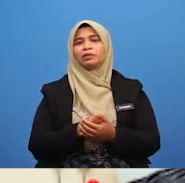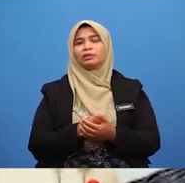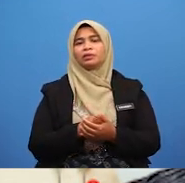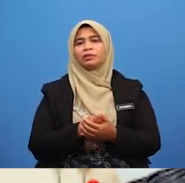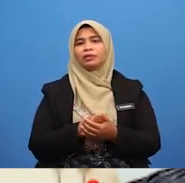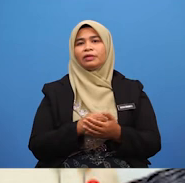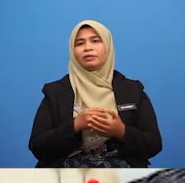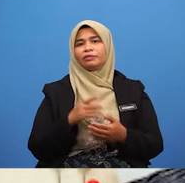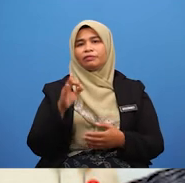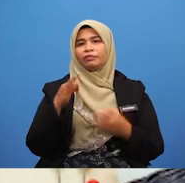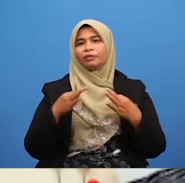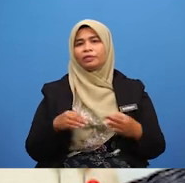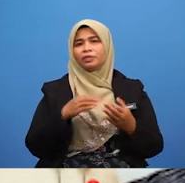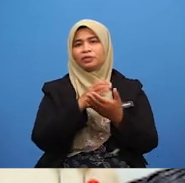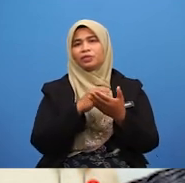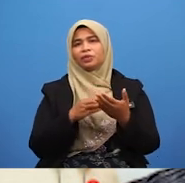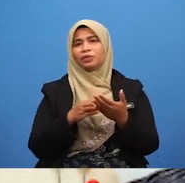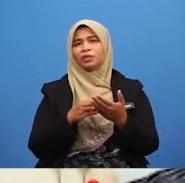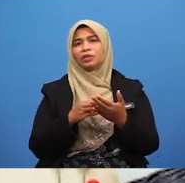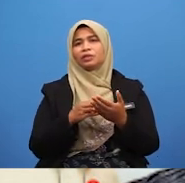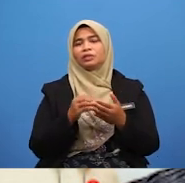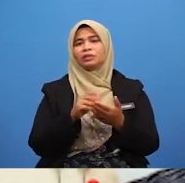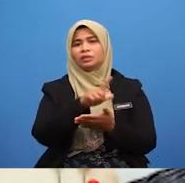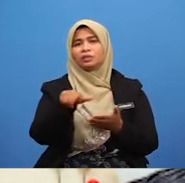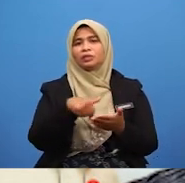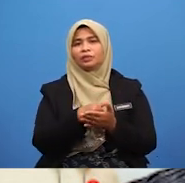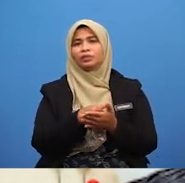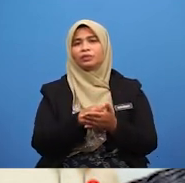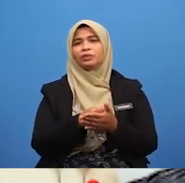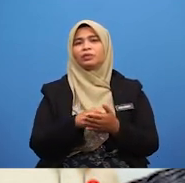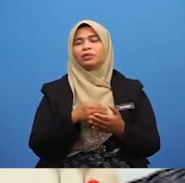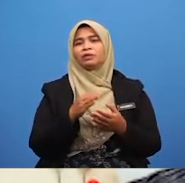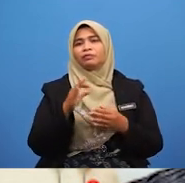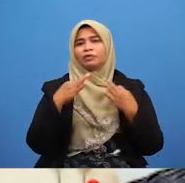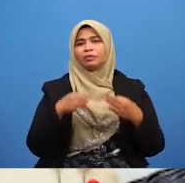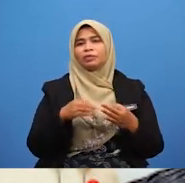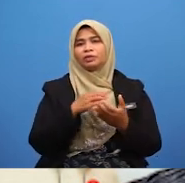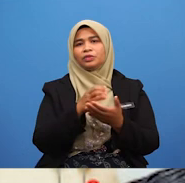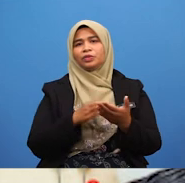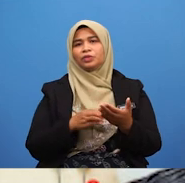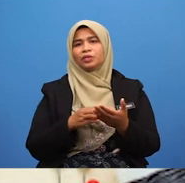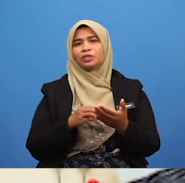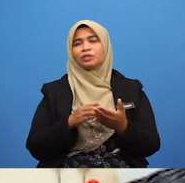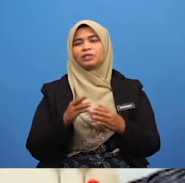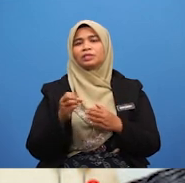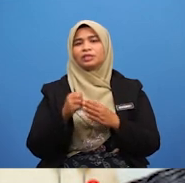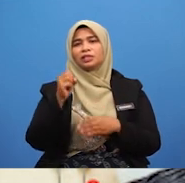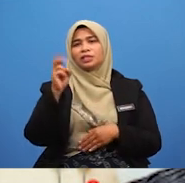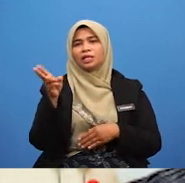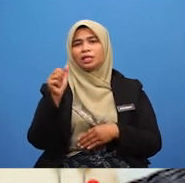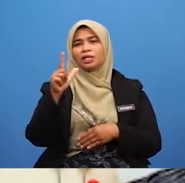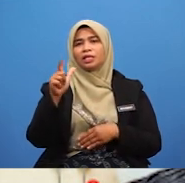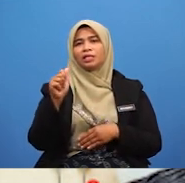seluruh, fabrik corak sehala, fabrik corak sebar, fabrik corak